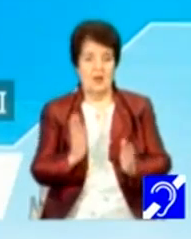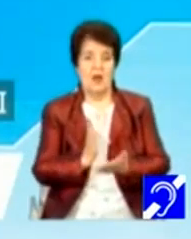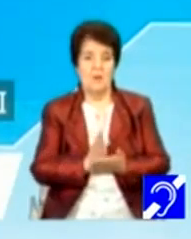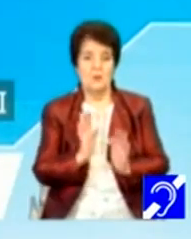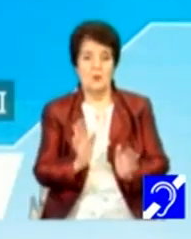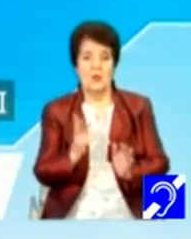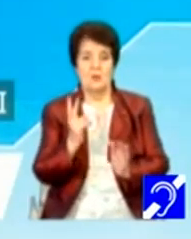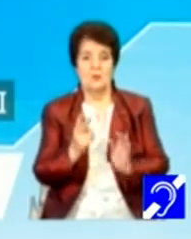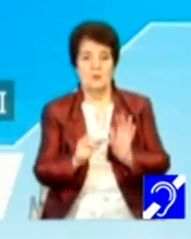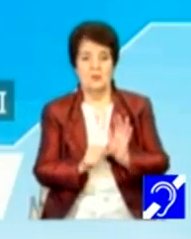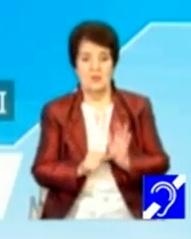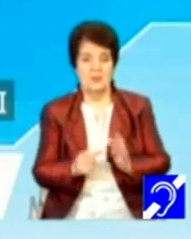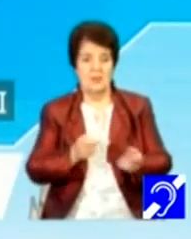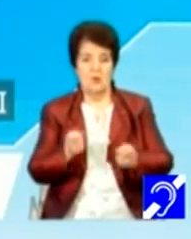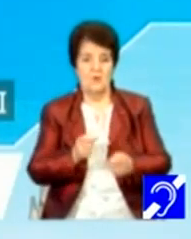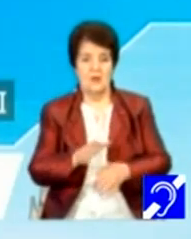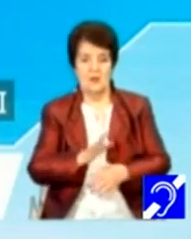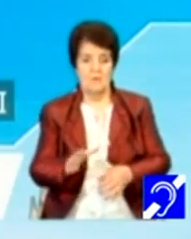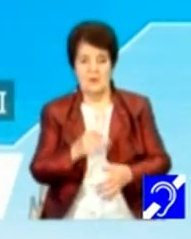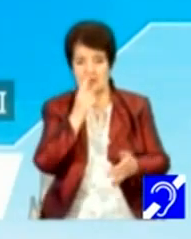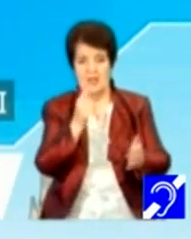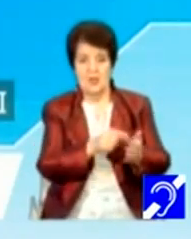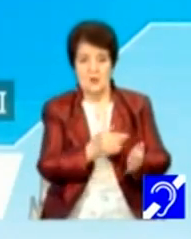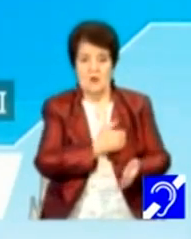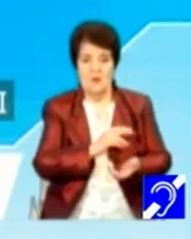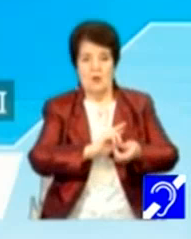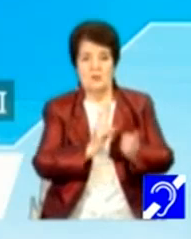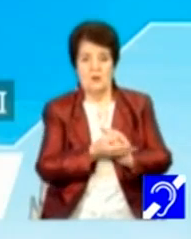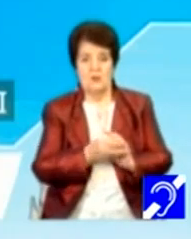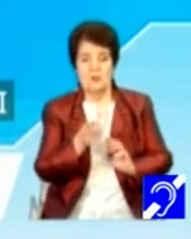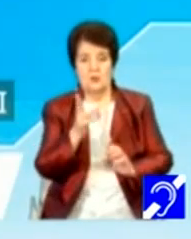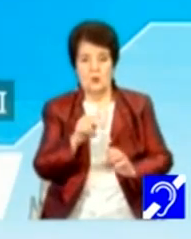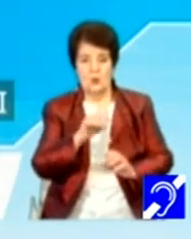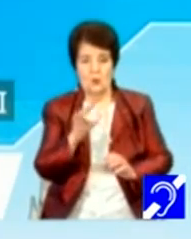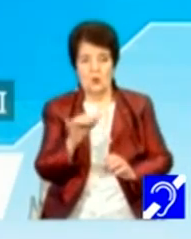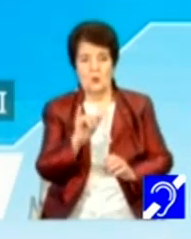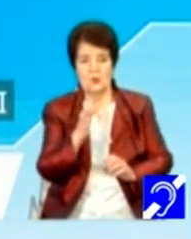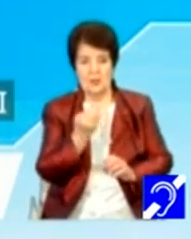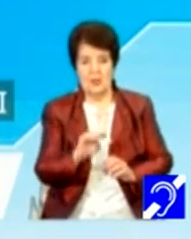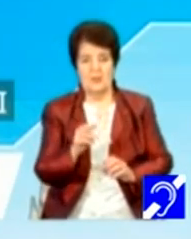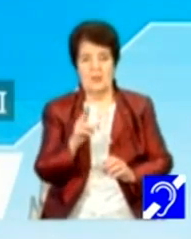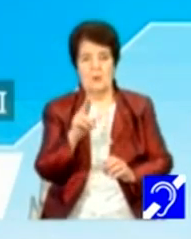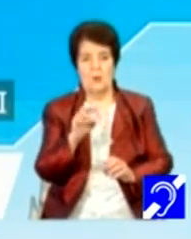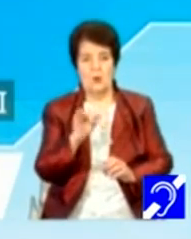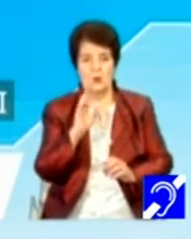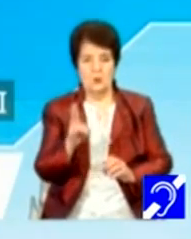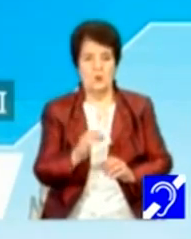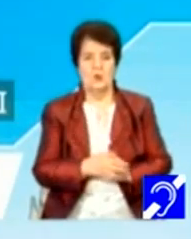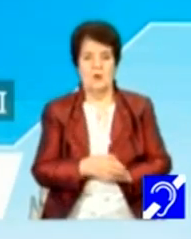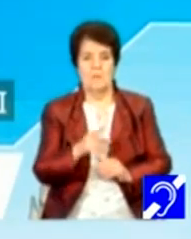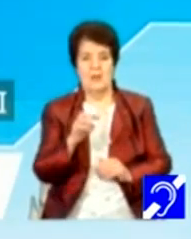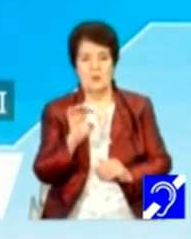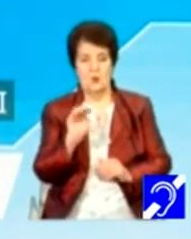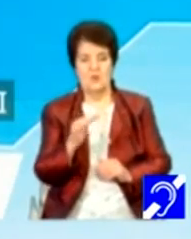26. Nu am fost niciodată la guvernare, dar vreau să ajung acolo și să-i înlocuiesc pe Dodon, pe Șor, pe Usată, pe Plahotniuc, pe